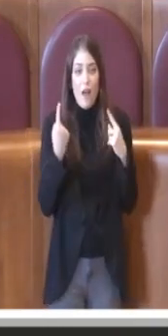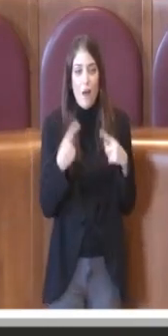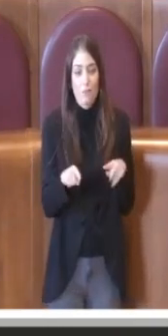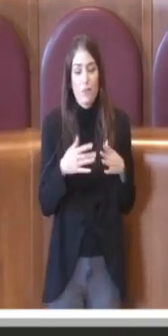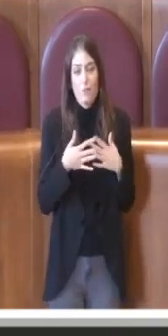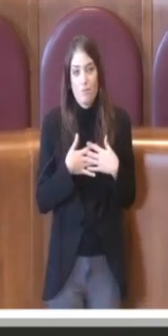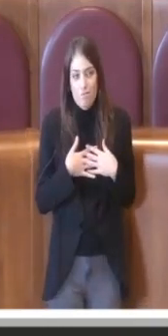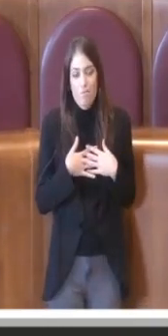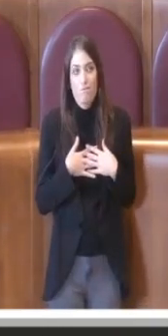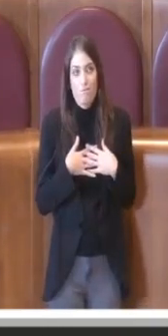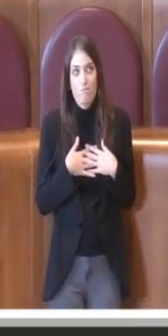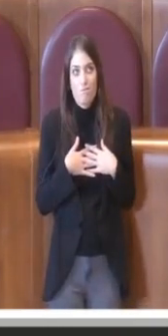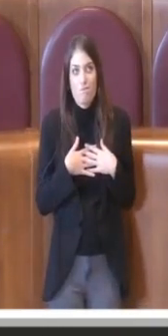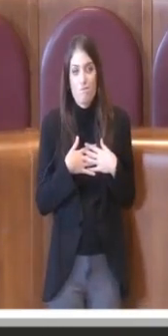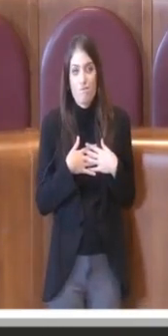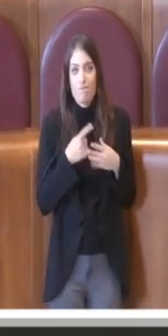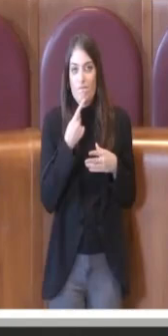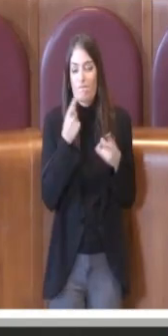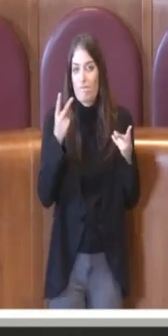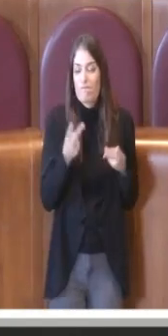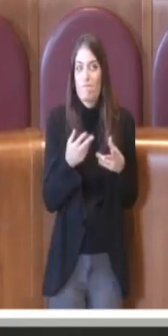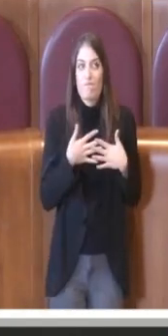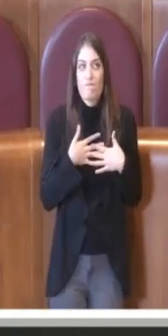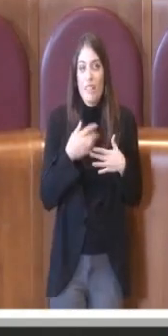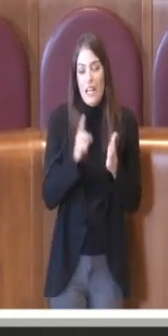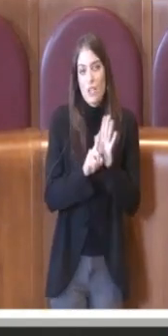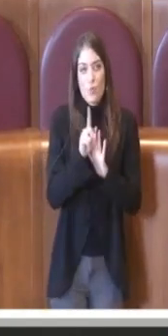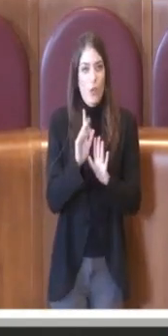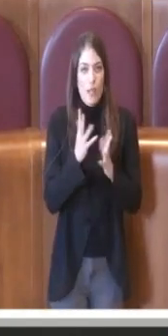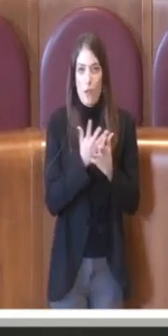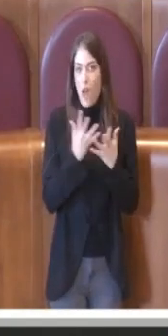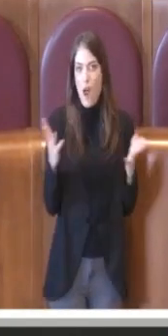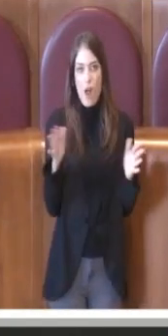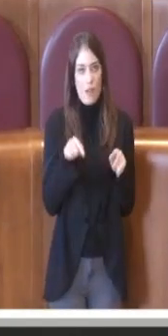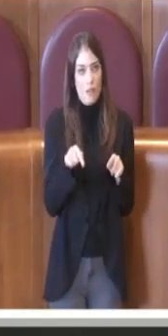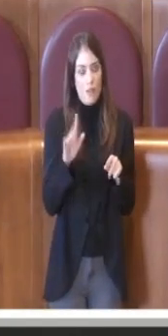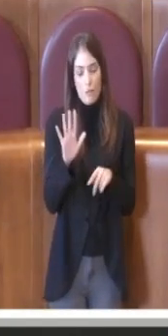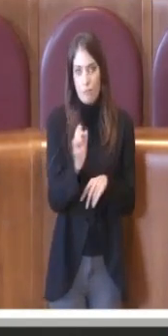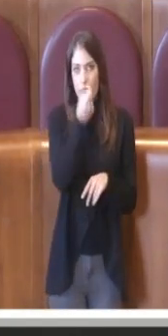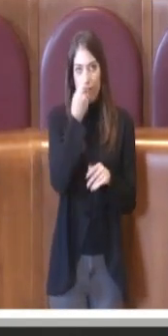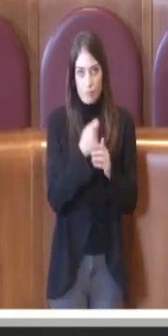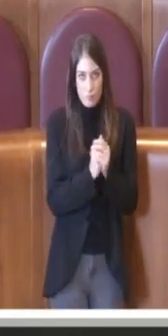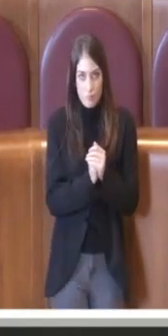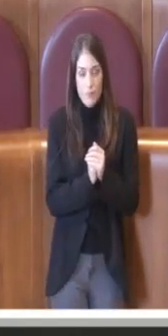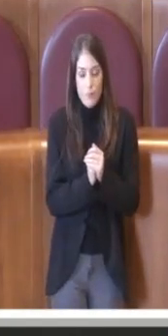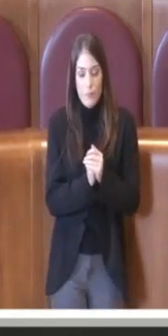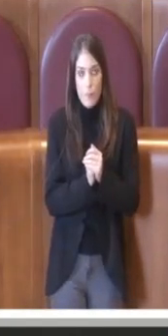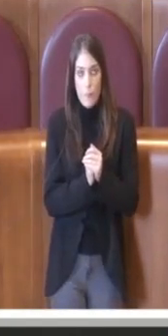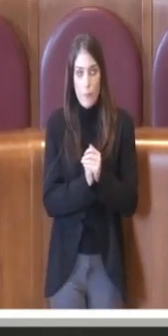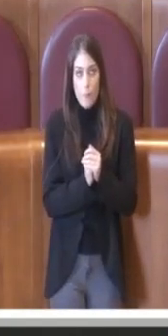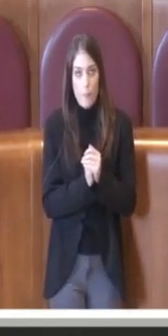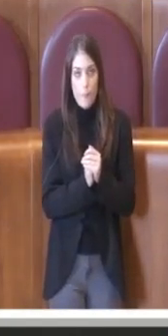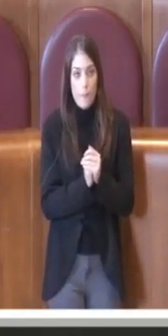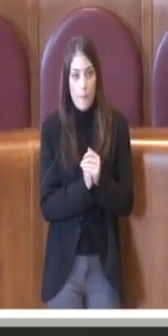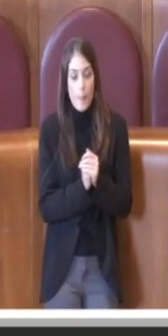grandi dei più grandi risultati. Una